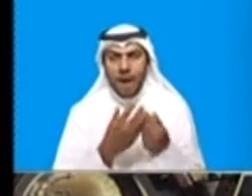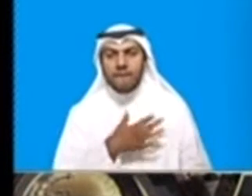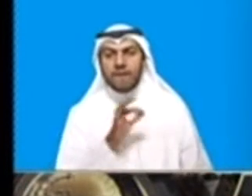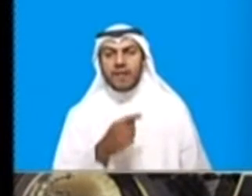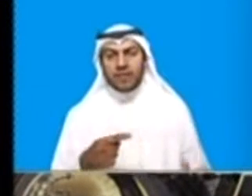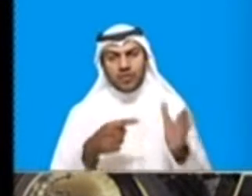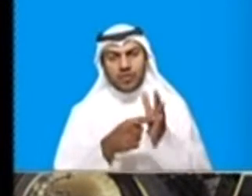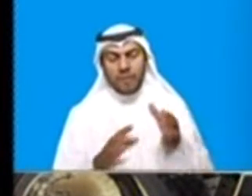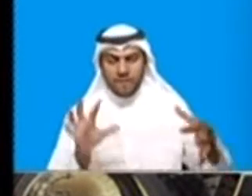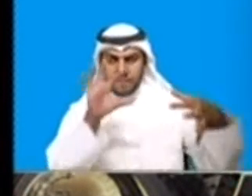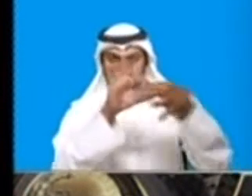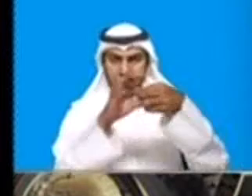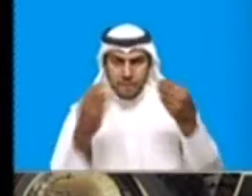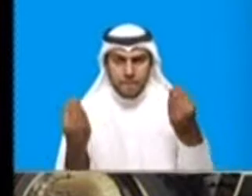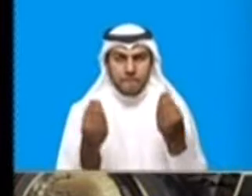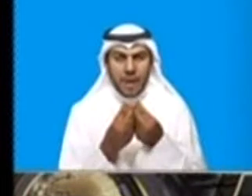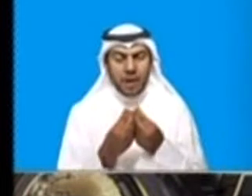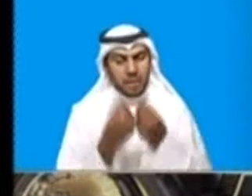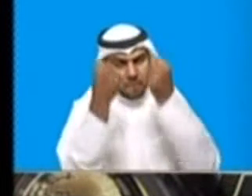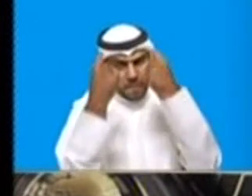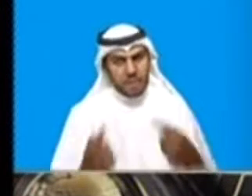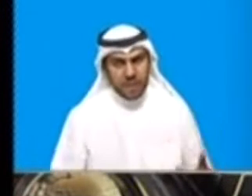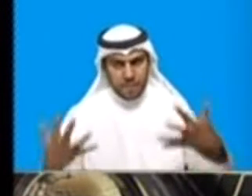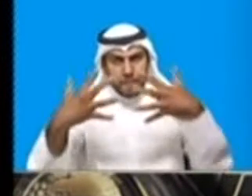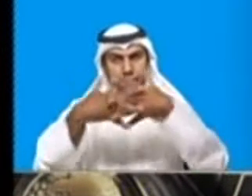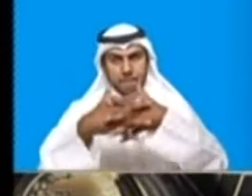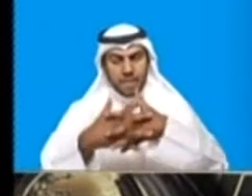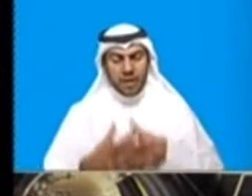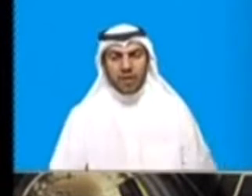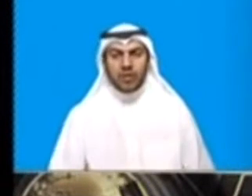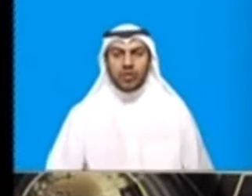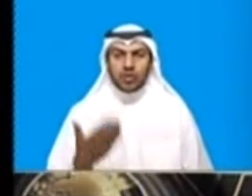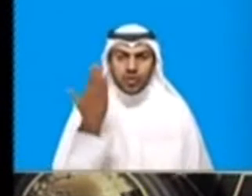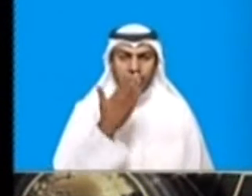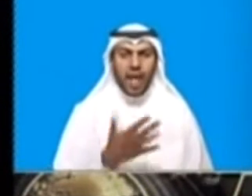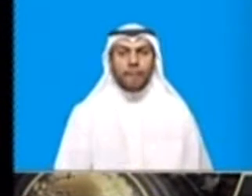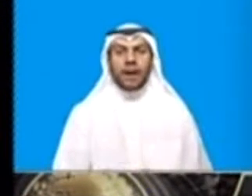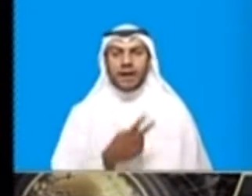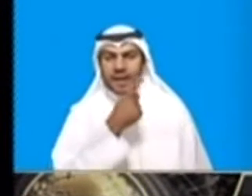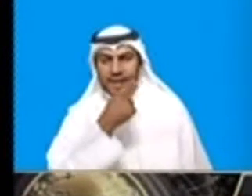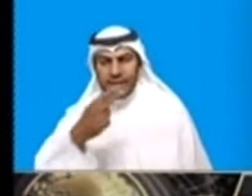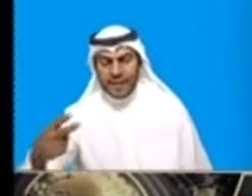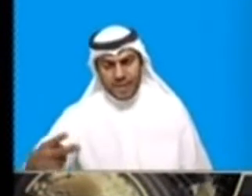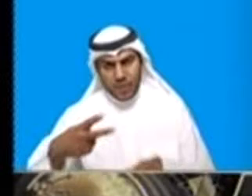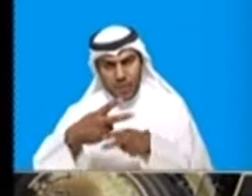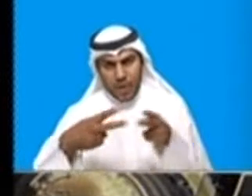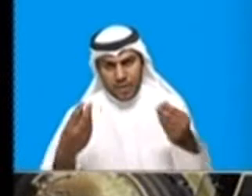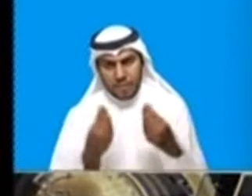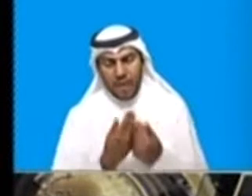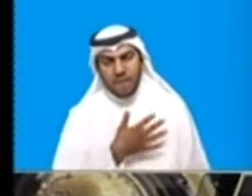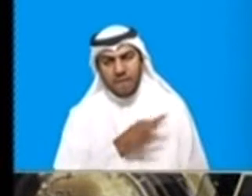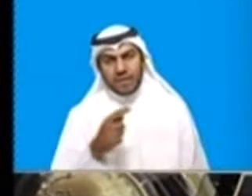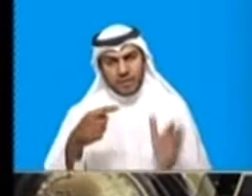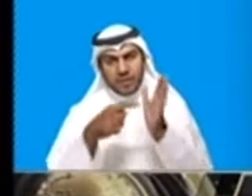بباريس، وتشتمل التعاون الوثيق ما بين أكاديمي وطلبة ومتخذي القرار من دولة الكويت وجامعة ساينس